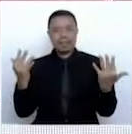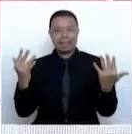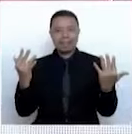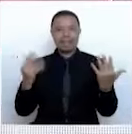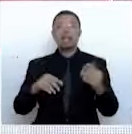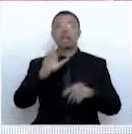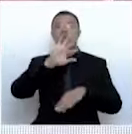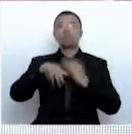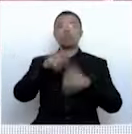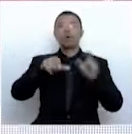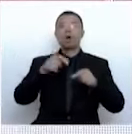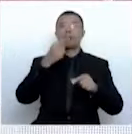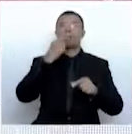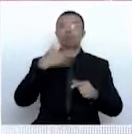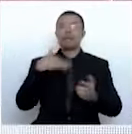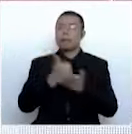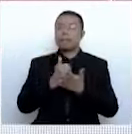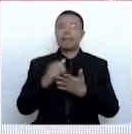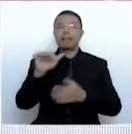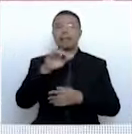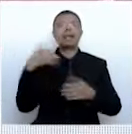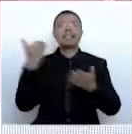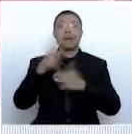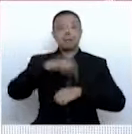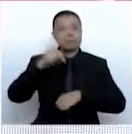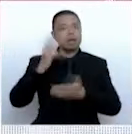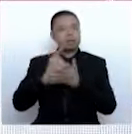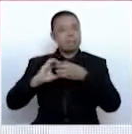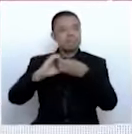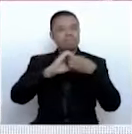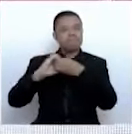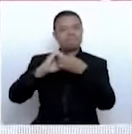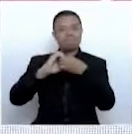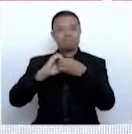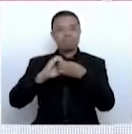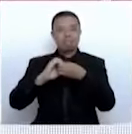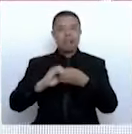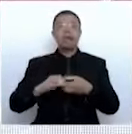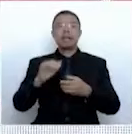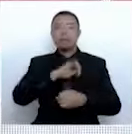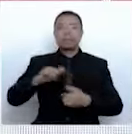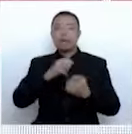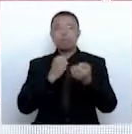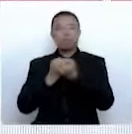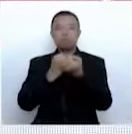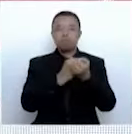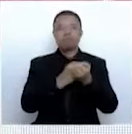dan para pemangku kepentingan yang selama ini bersinergi dan berkolaborasi dan bahu-membahu